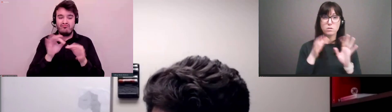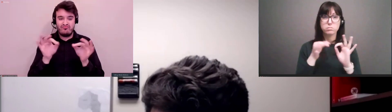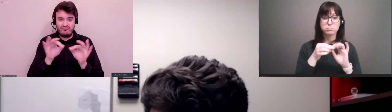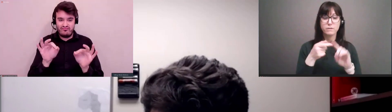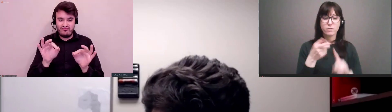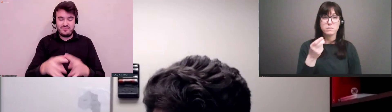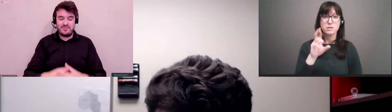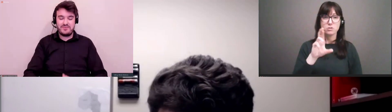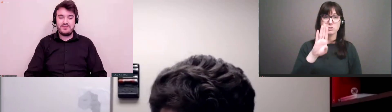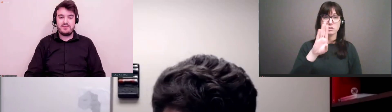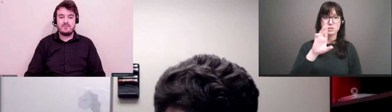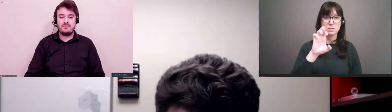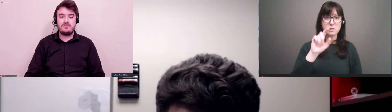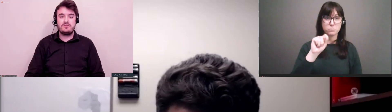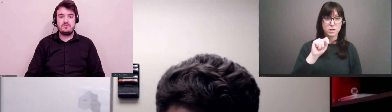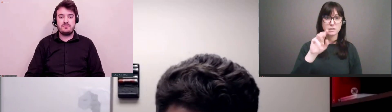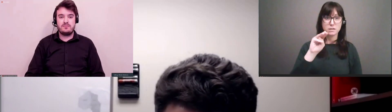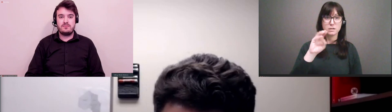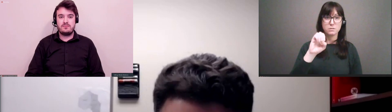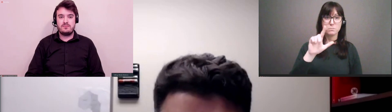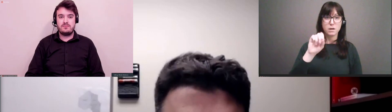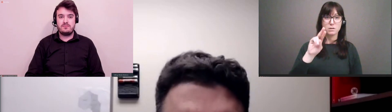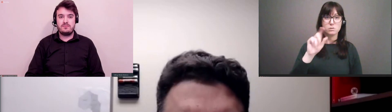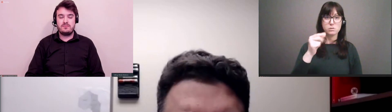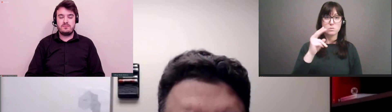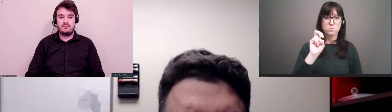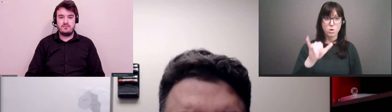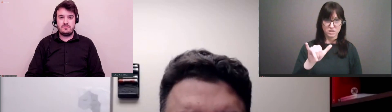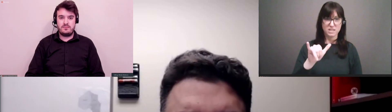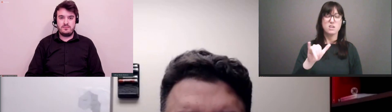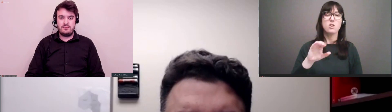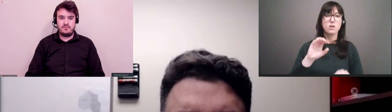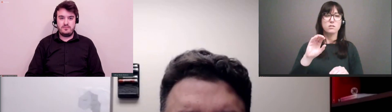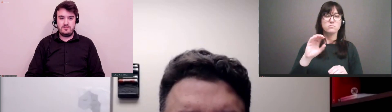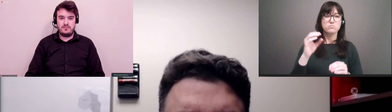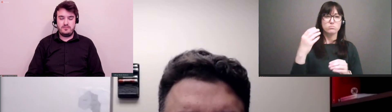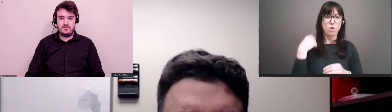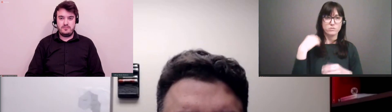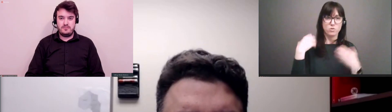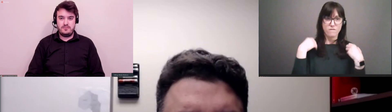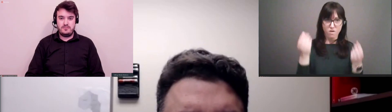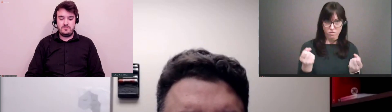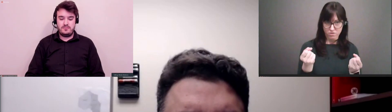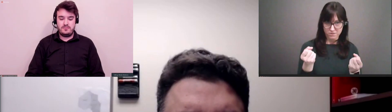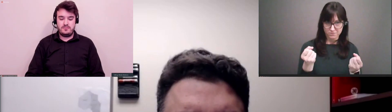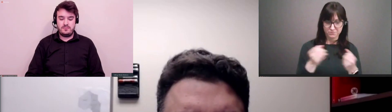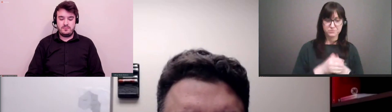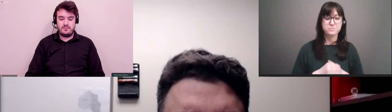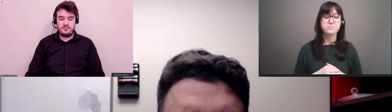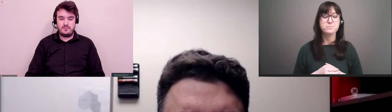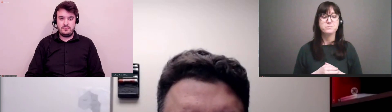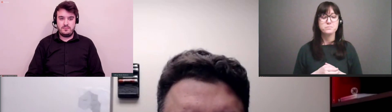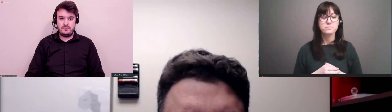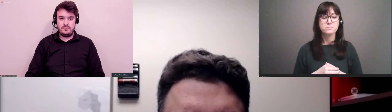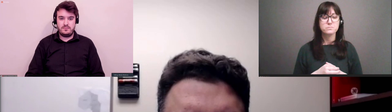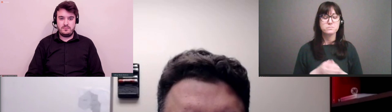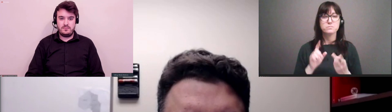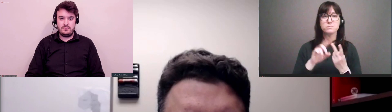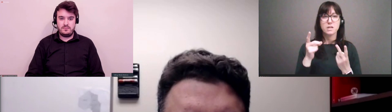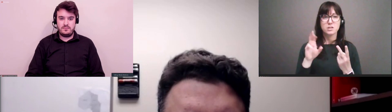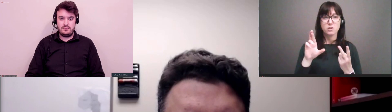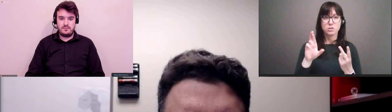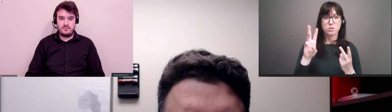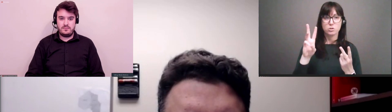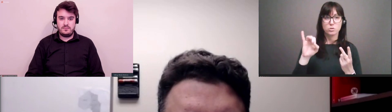Brent Malachny, Associate Medical Officer of Health, Médecin-chef adjoint de la santé publique, and Dr. Andrew